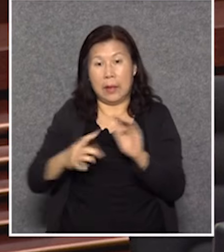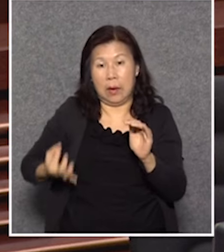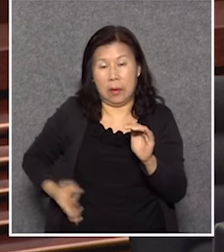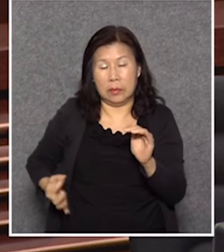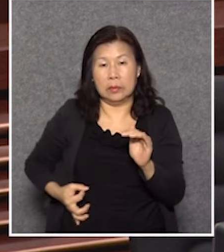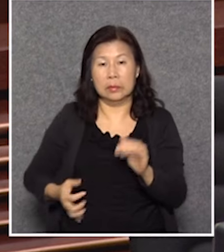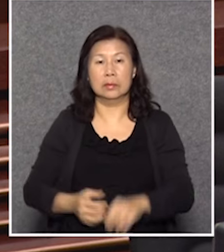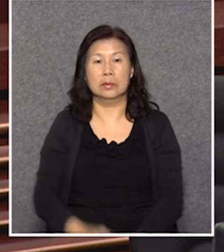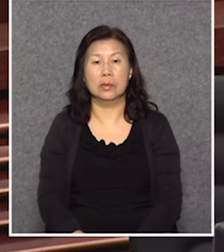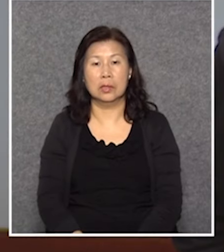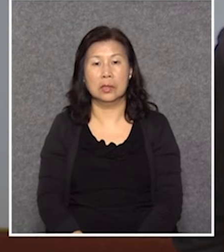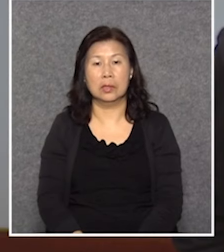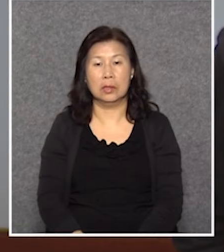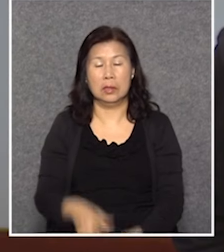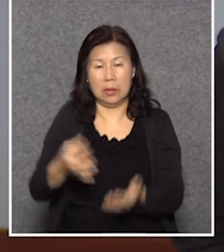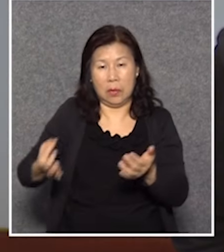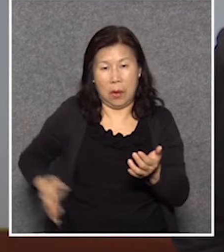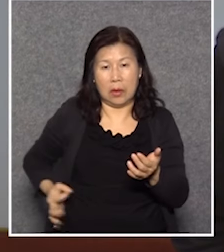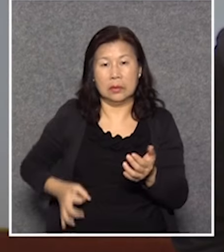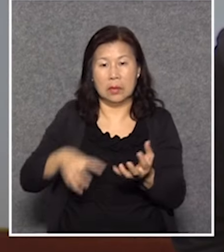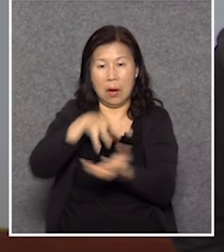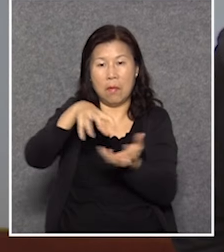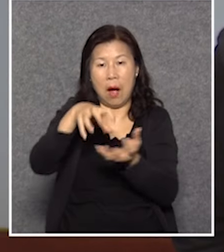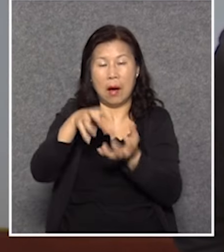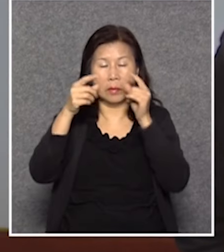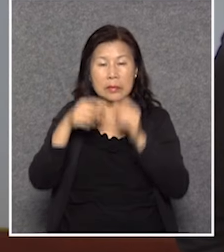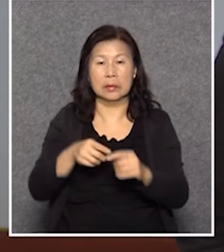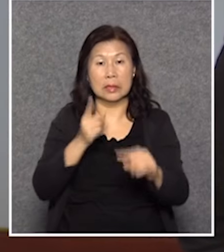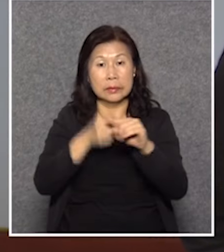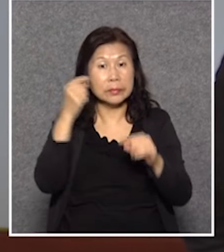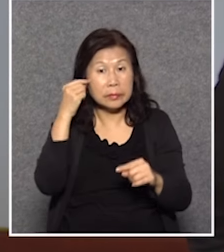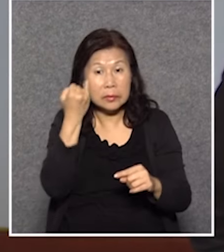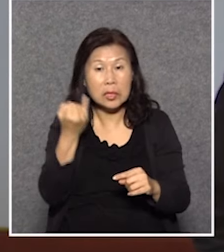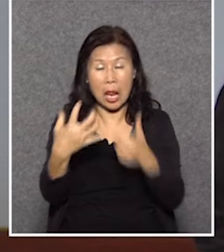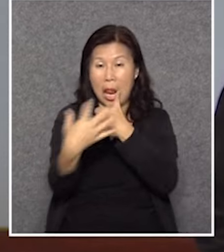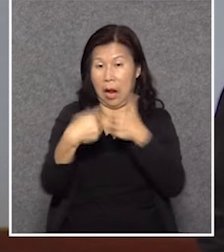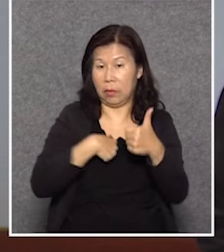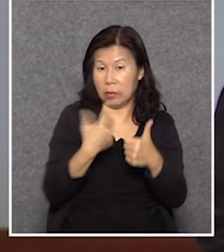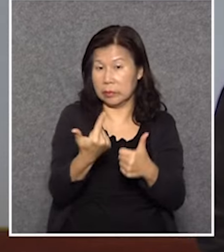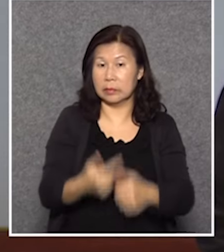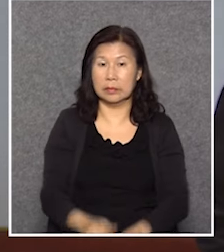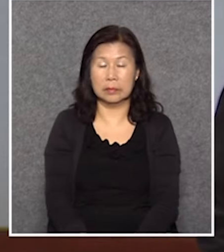度不喺度混混啊！知唔知啊？鬧我